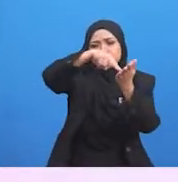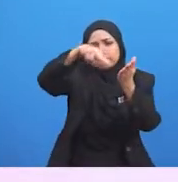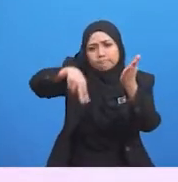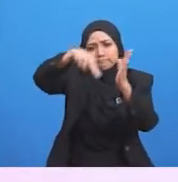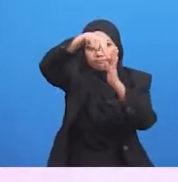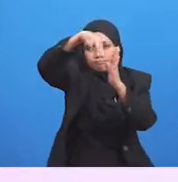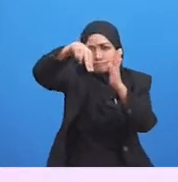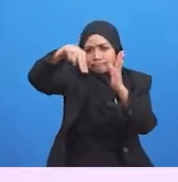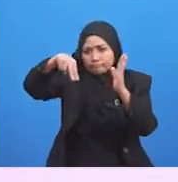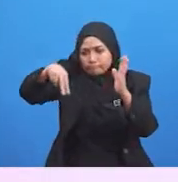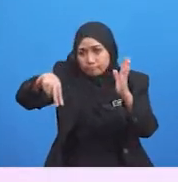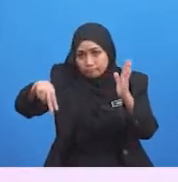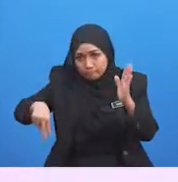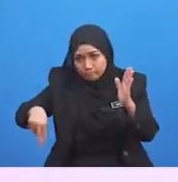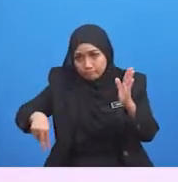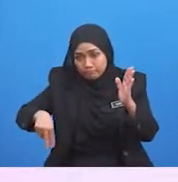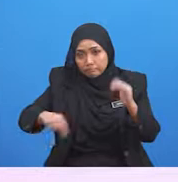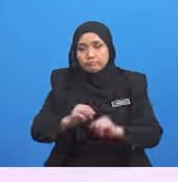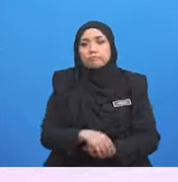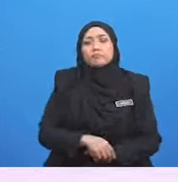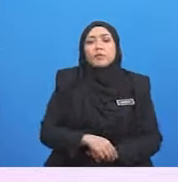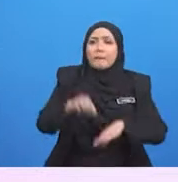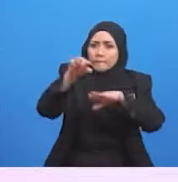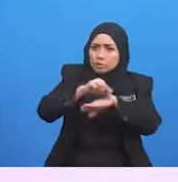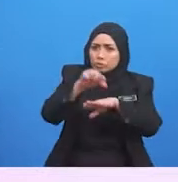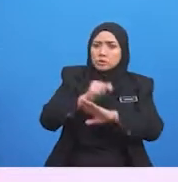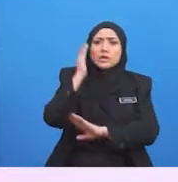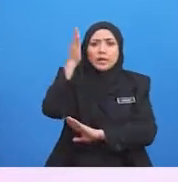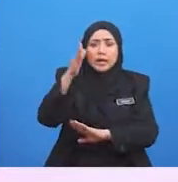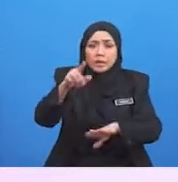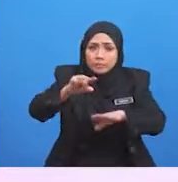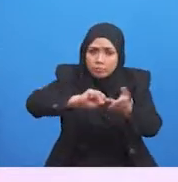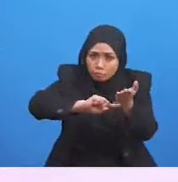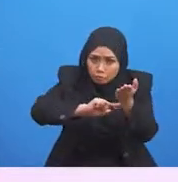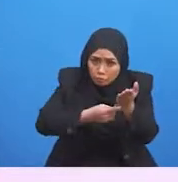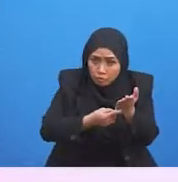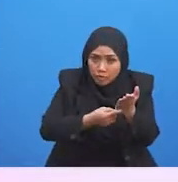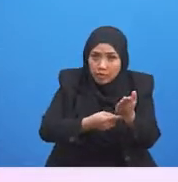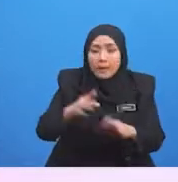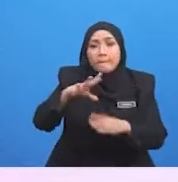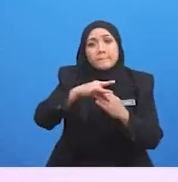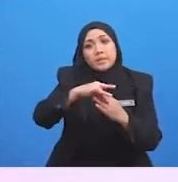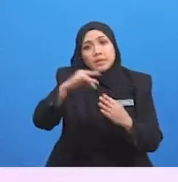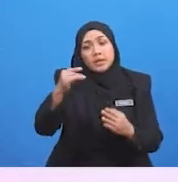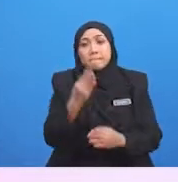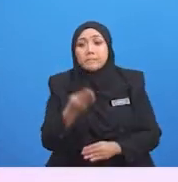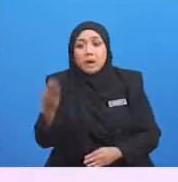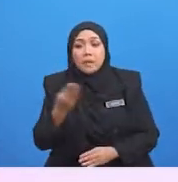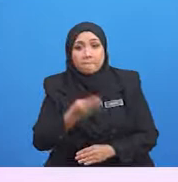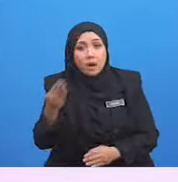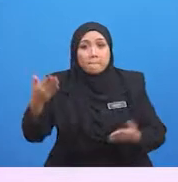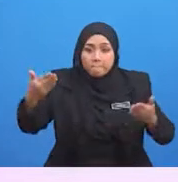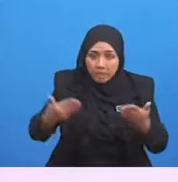pengganti telah pun wujud di pasaran. Pengguna akan mula memilih produk-produk baru